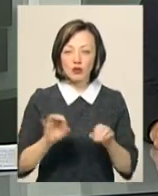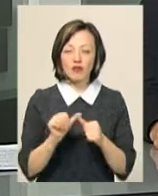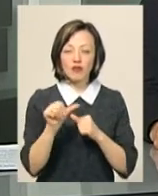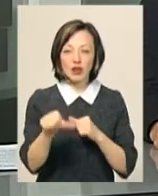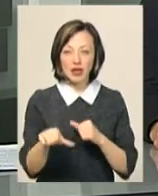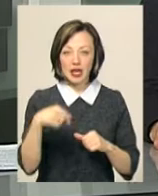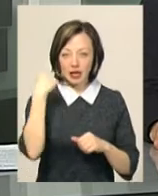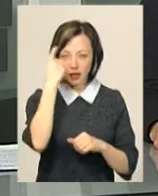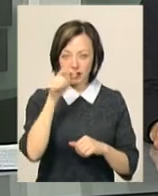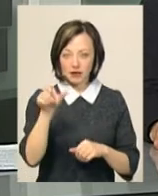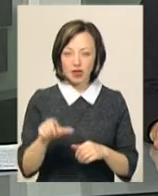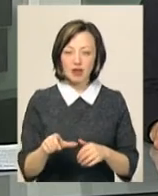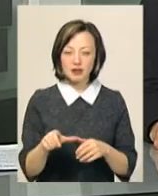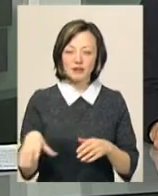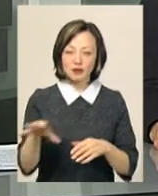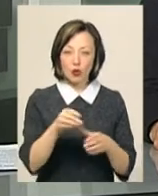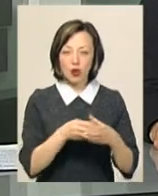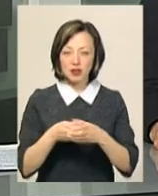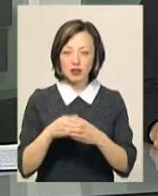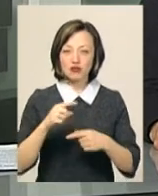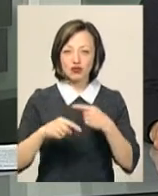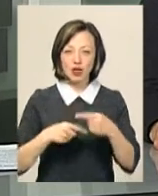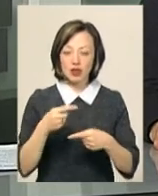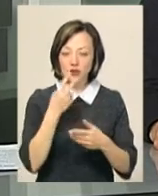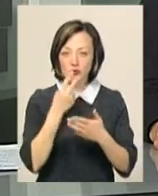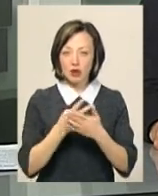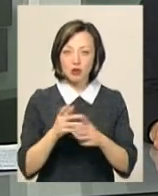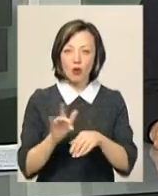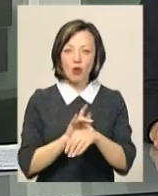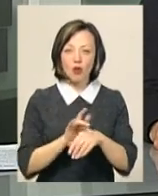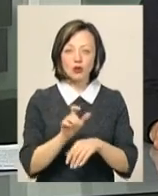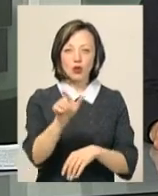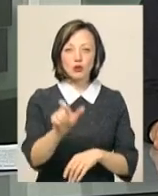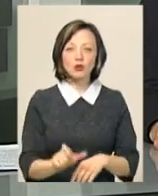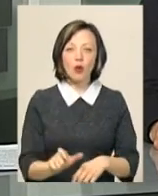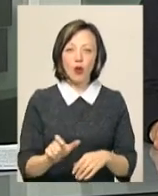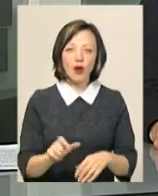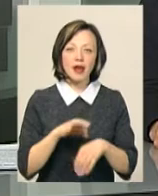виокремлення індивідуального з площини колективного через зображення оголеного людського тіла.